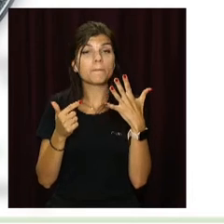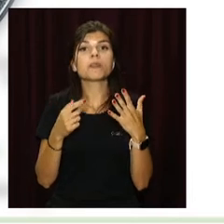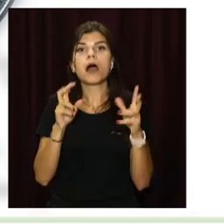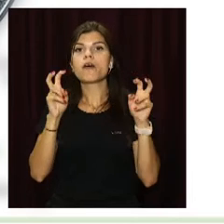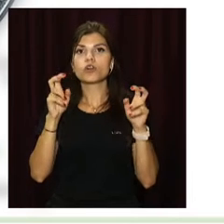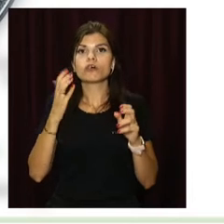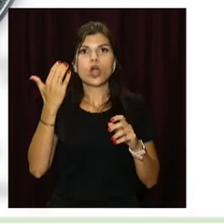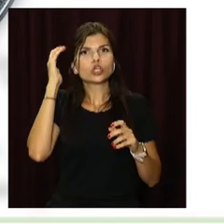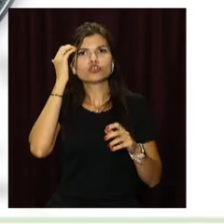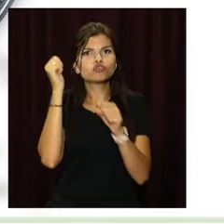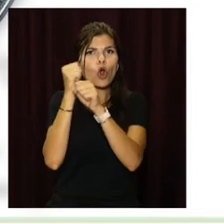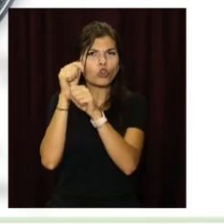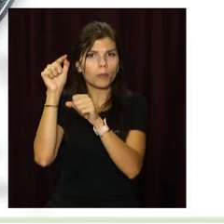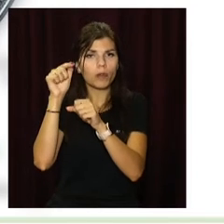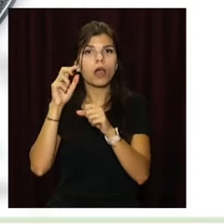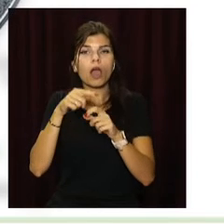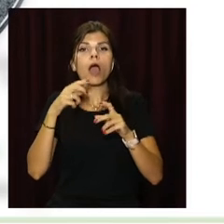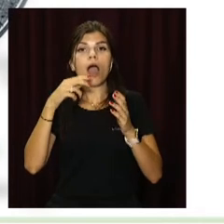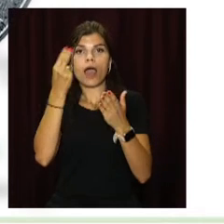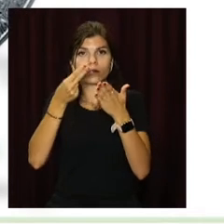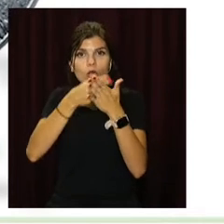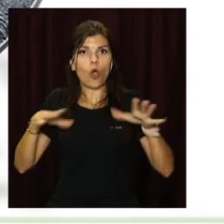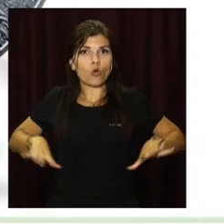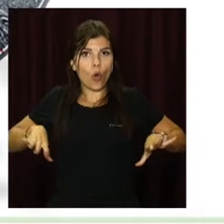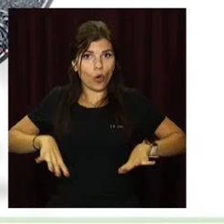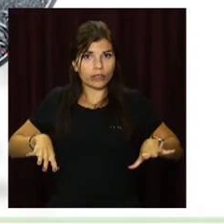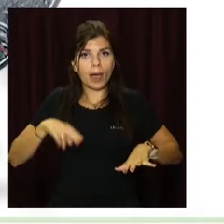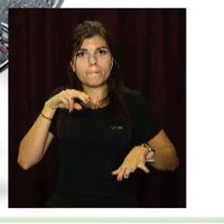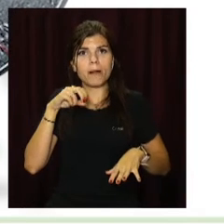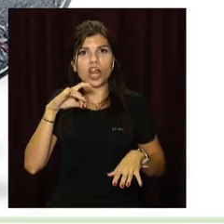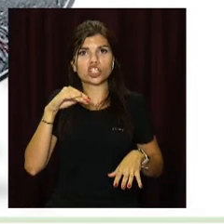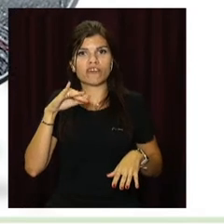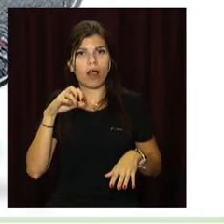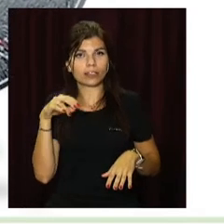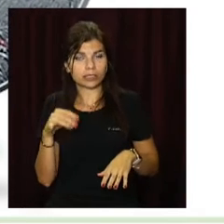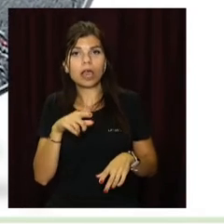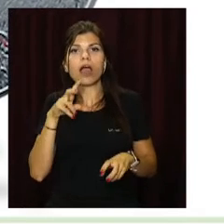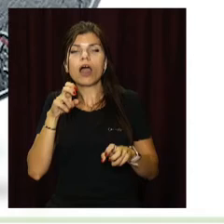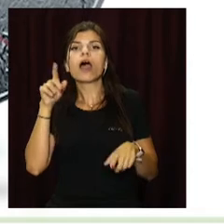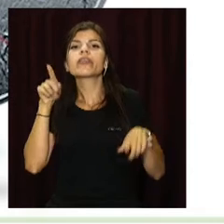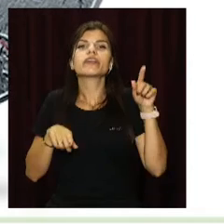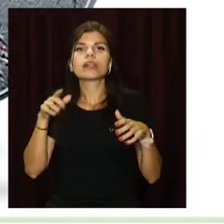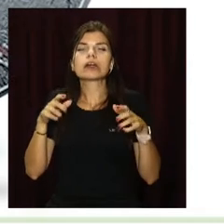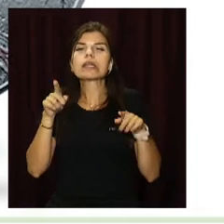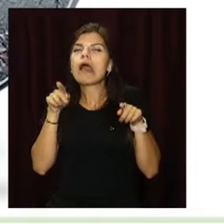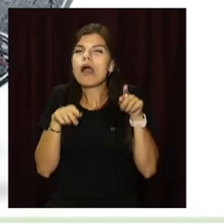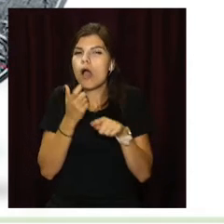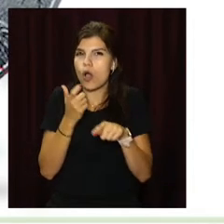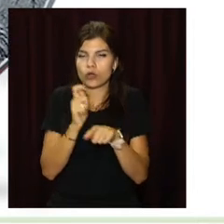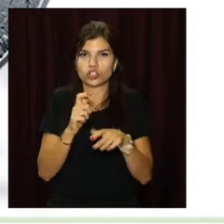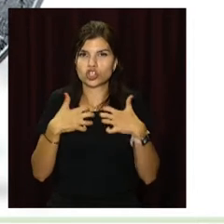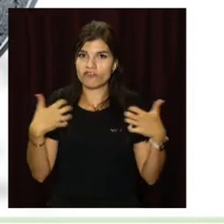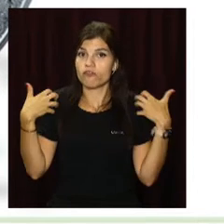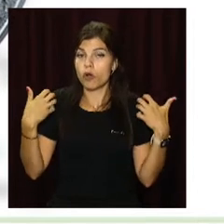назва – Чорнобиль. Відродження – кінь Пржевальського. Монету присвятили поверненню рідкісних диких скакунів до зони